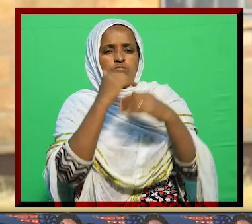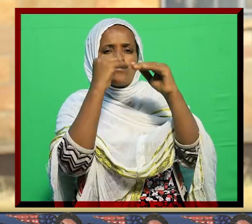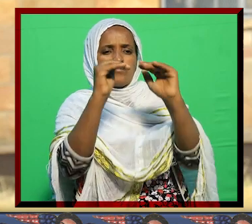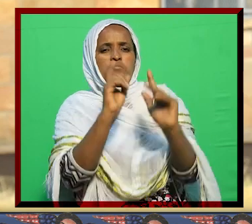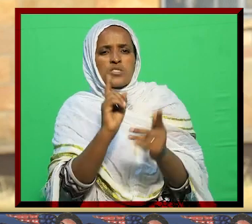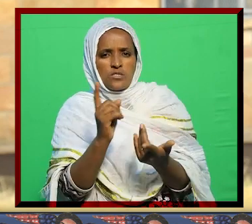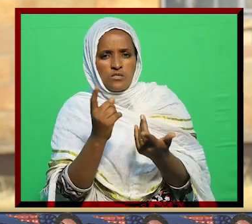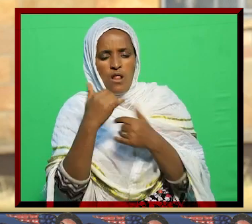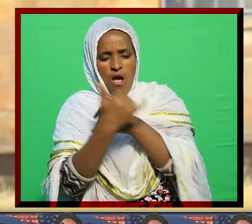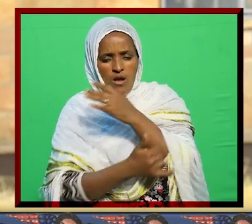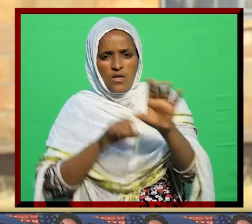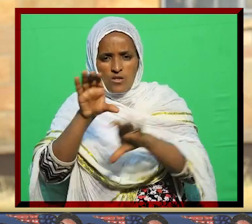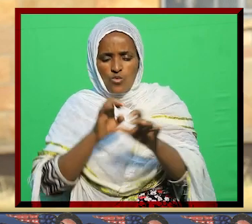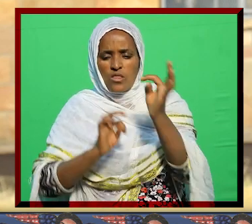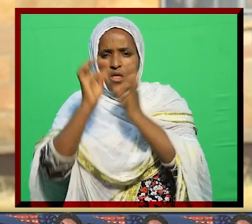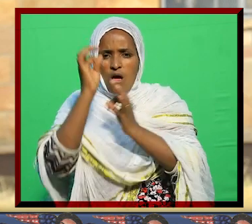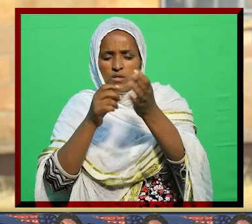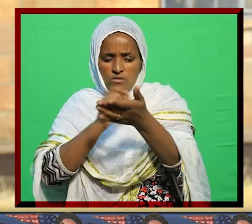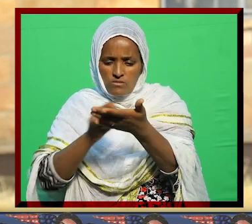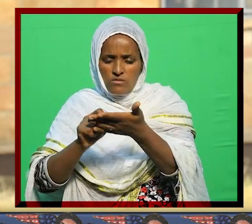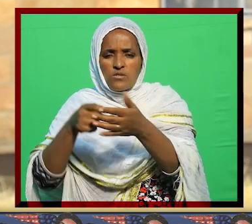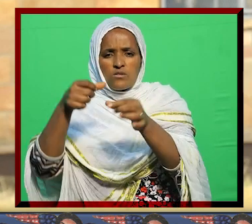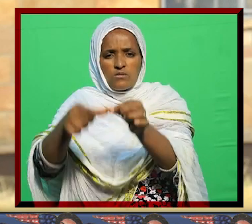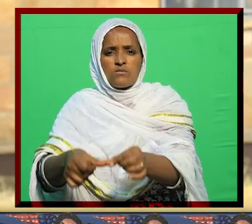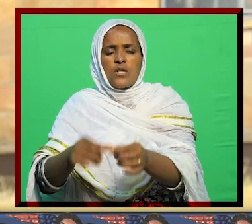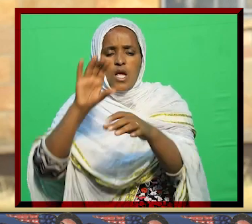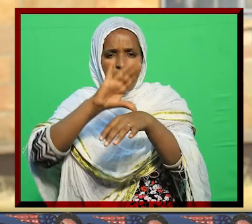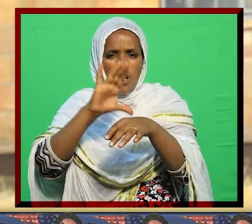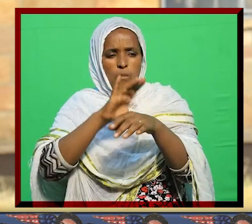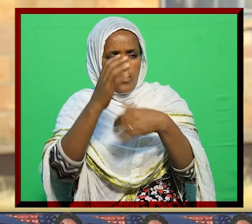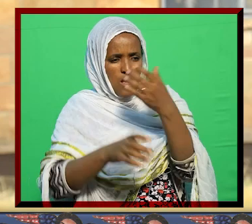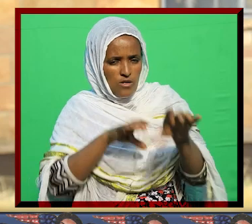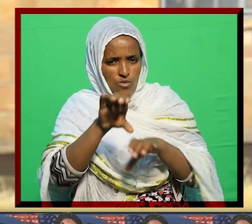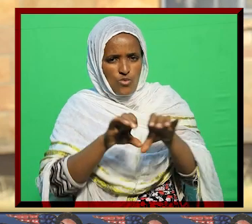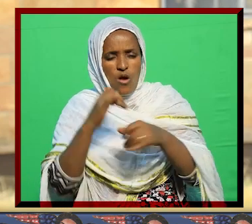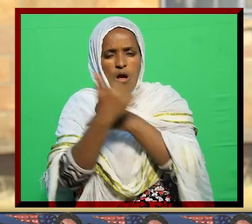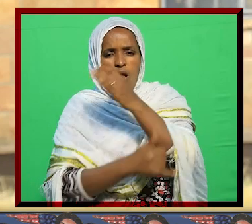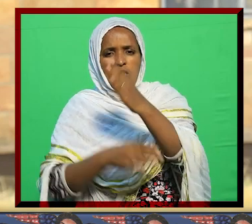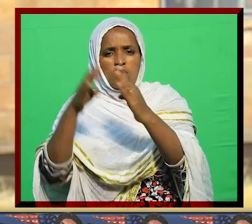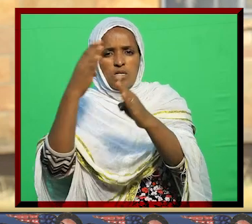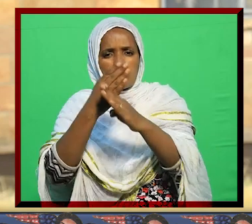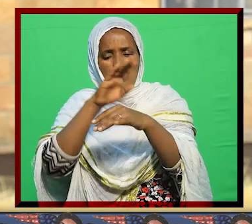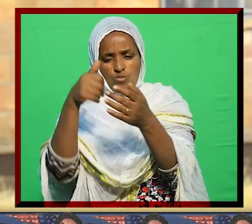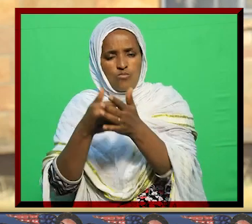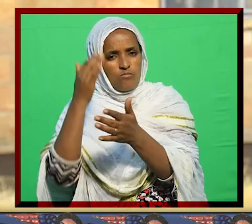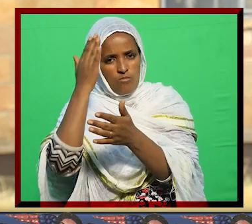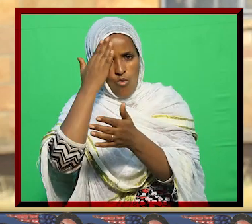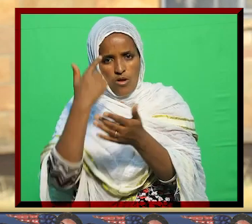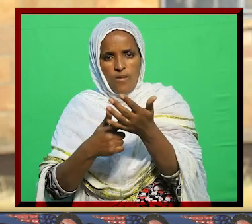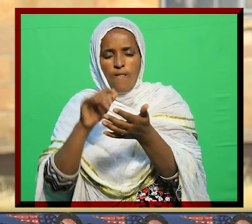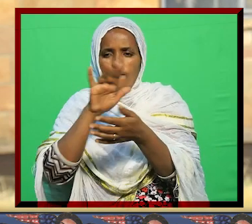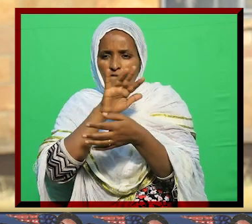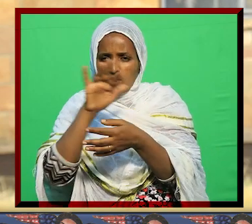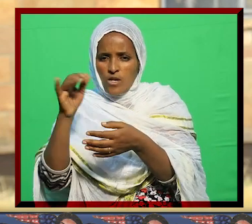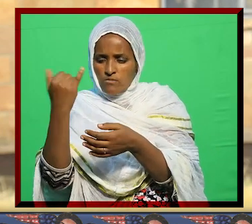ምን ያህል ነው? ለሀገር ያደረጉት፣ ለታሪክ ያደረጉት፣ ለቅርስ ያደረጉት፣ ለገዳማት ያደረጉት፣ እንደ ሀገር ደረጃም ራሱ እንወቃቸው።